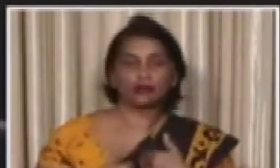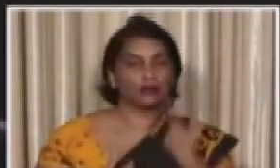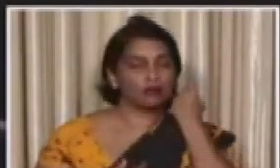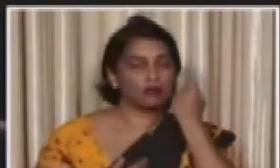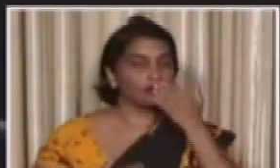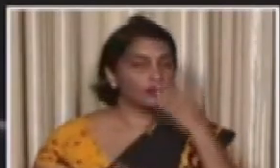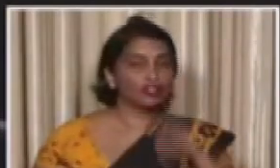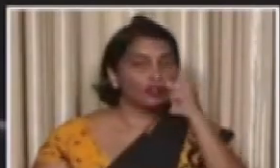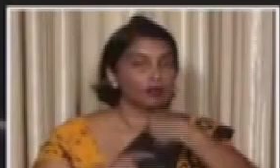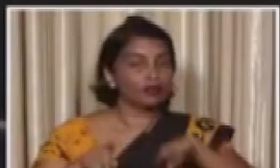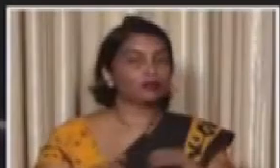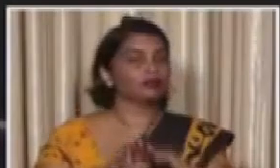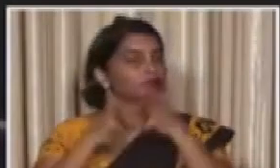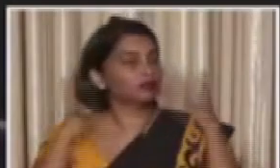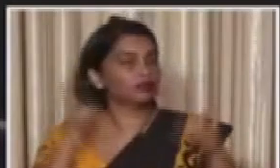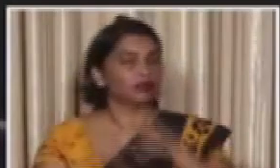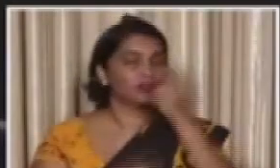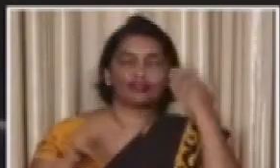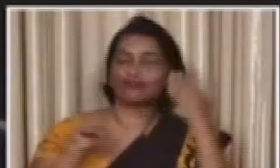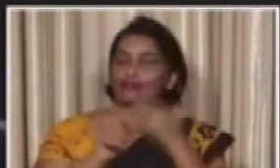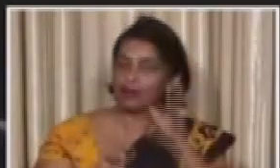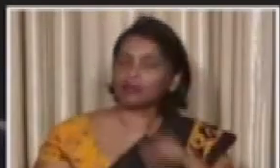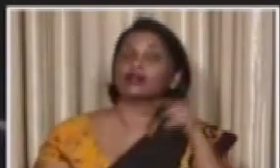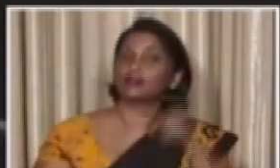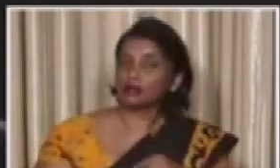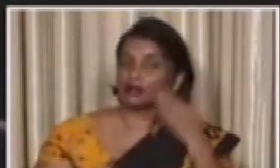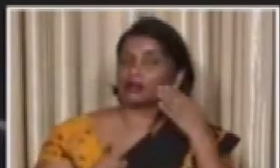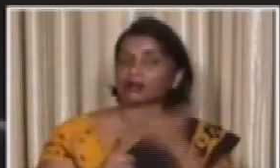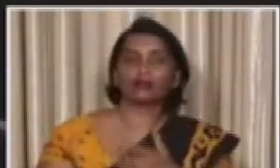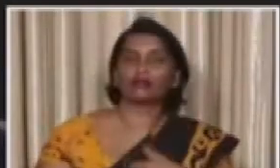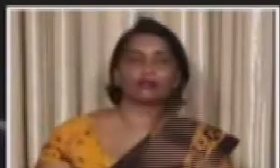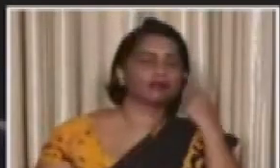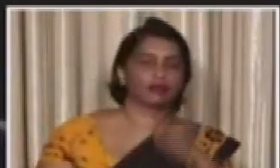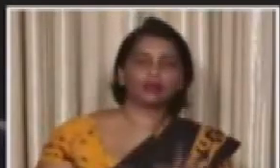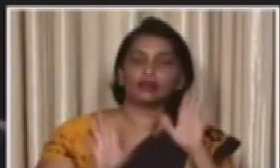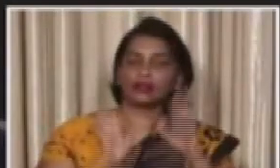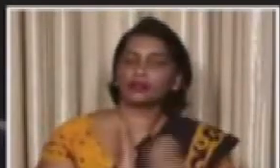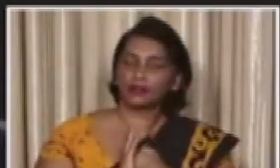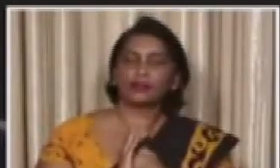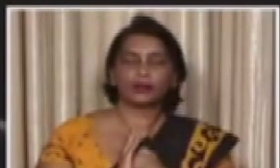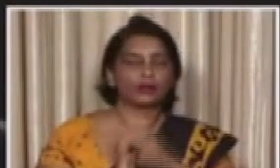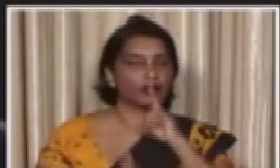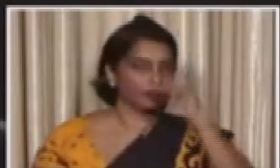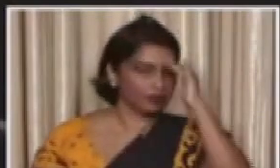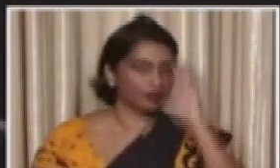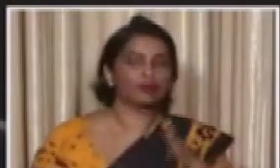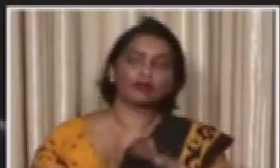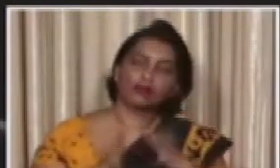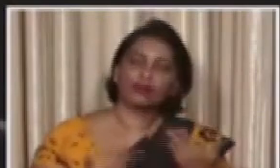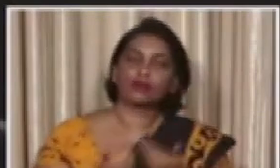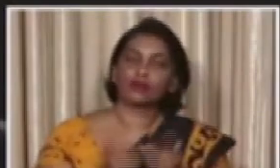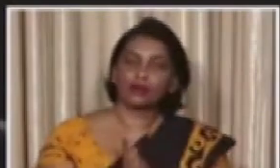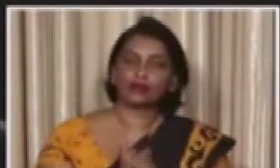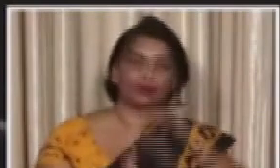ජනතාව අතරේ කොපමණ කතා බහට ලක් වුණත් ඒ ගැන වගේ වගක් නැහැ. ගරු කතානායකතුමනි, කොහොම හරි තමන්